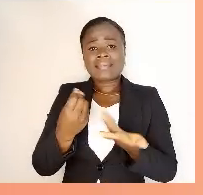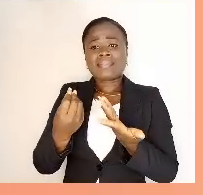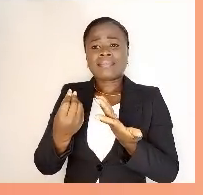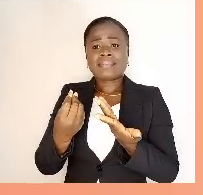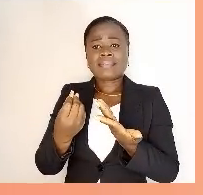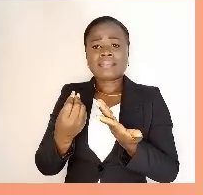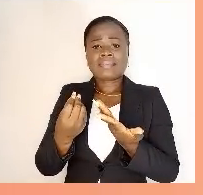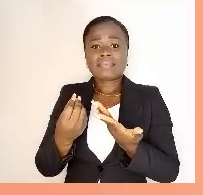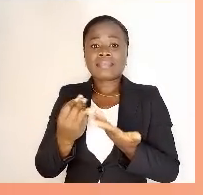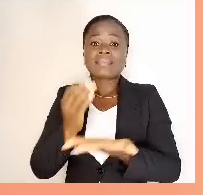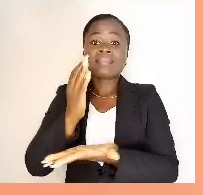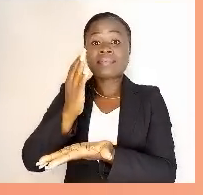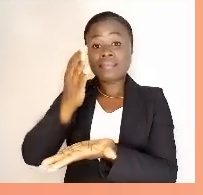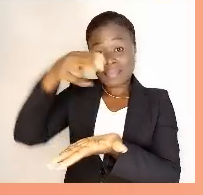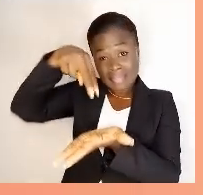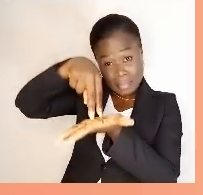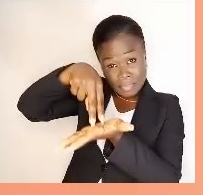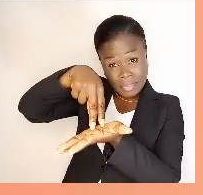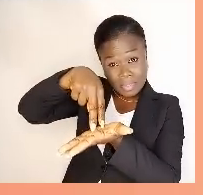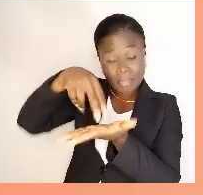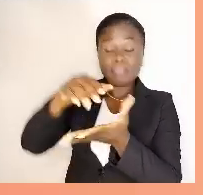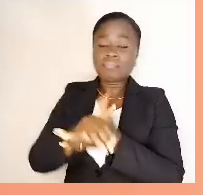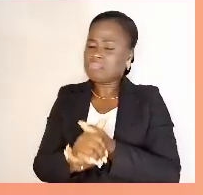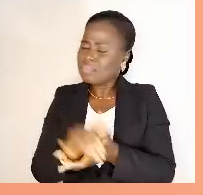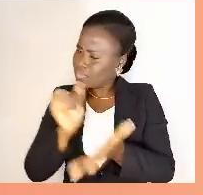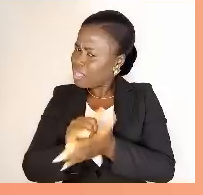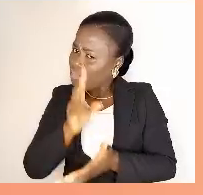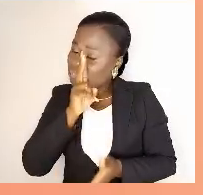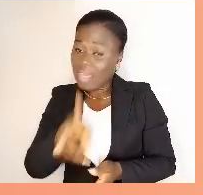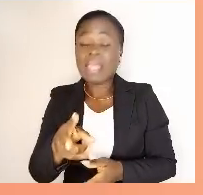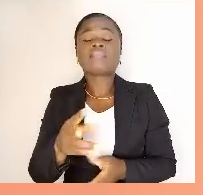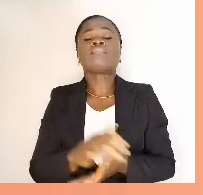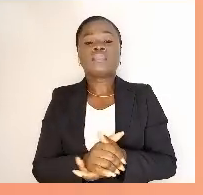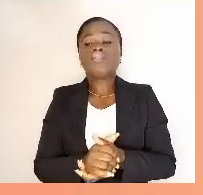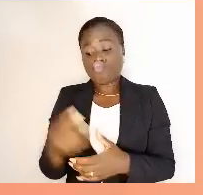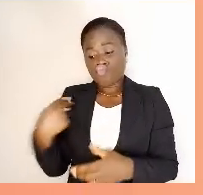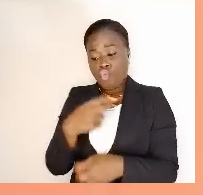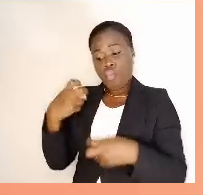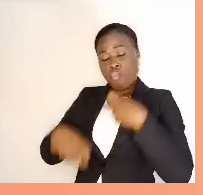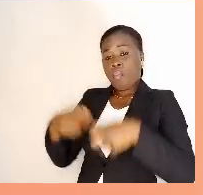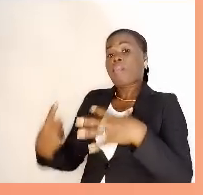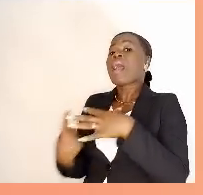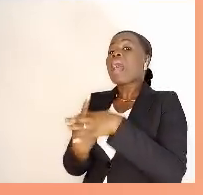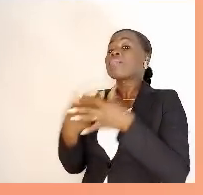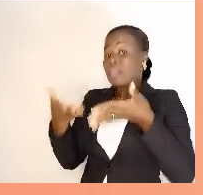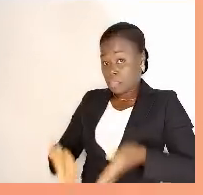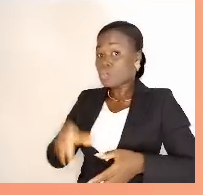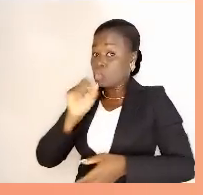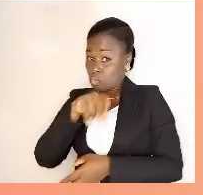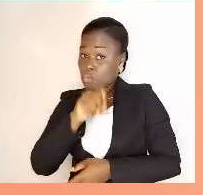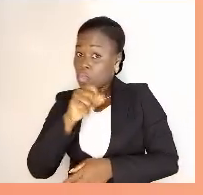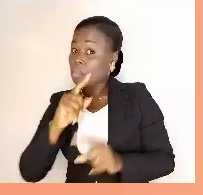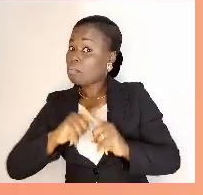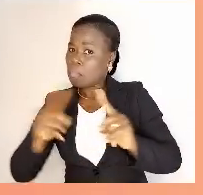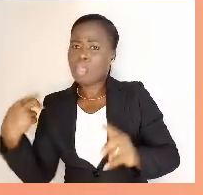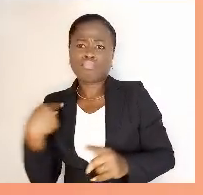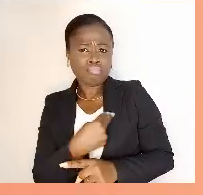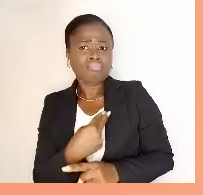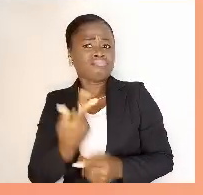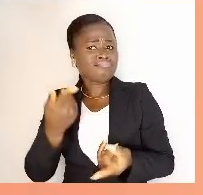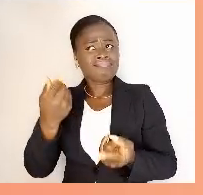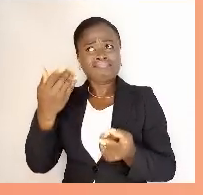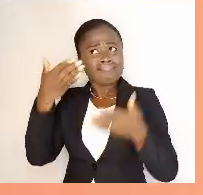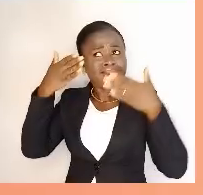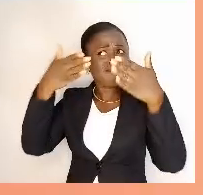utopie, même si notre histoire politique a rencontré quelques moments de fragilité, de